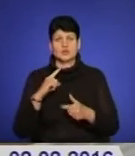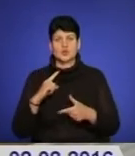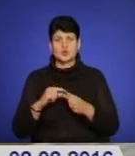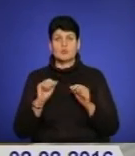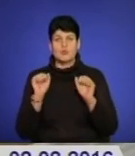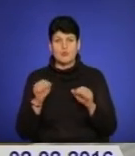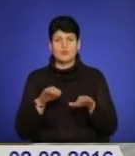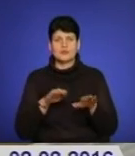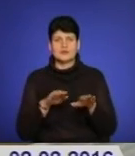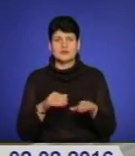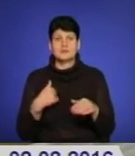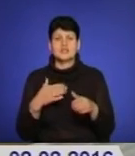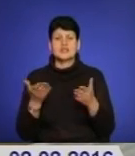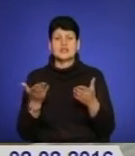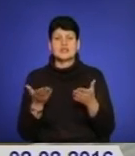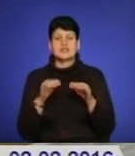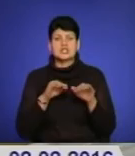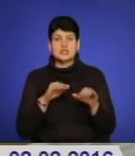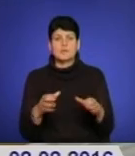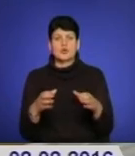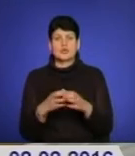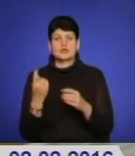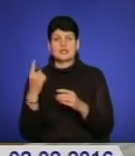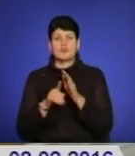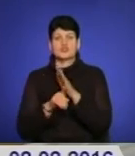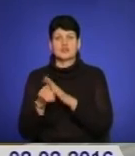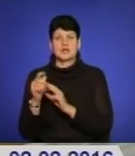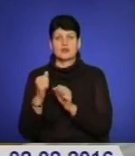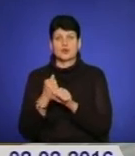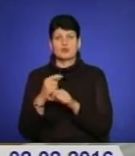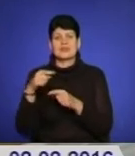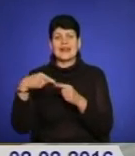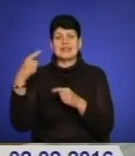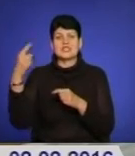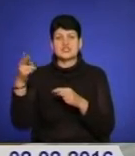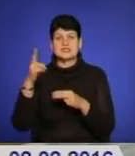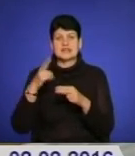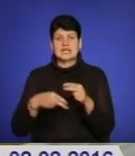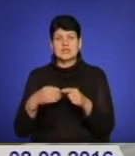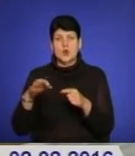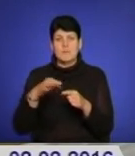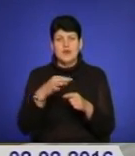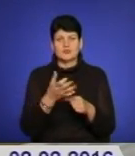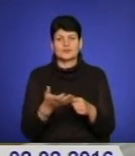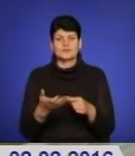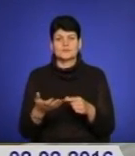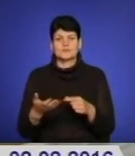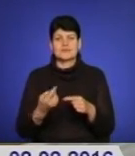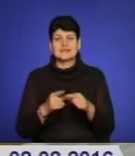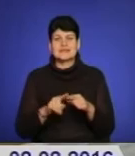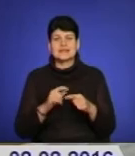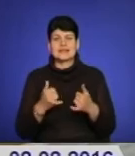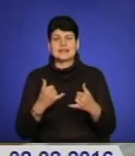пошити. Ми шиємо колективно. Один починає роботу, а другий закінчує там обметкою. Це для